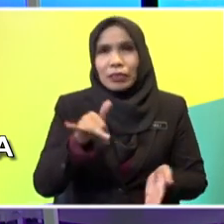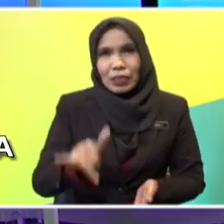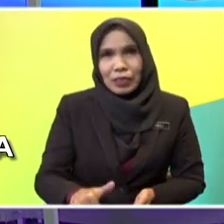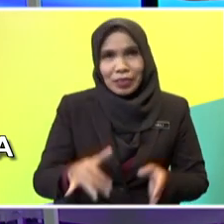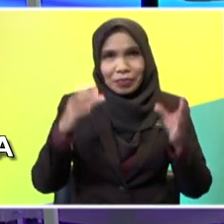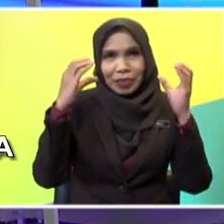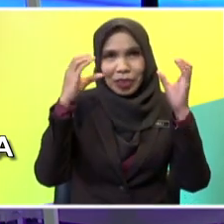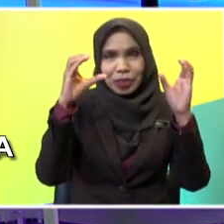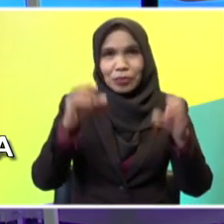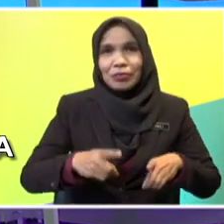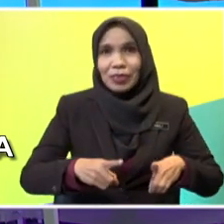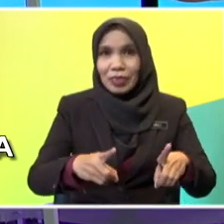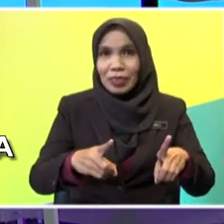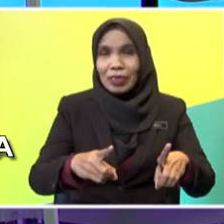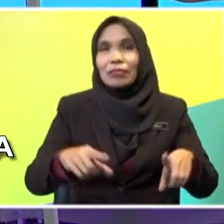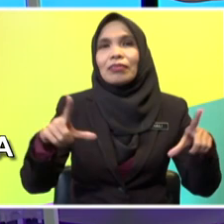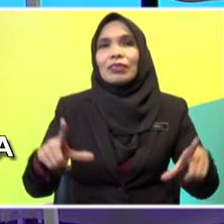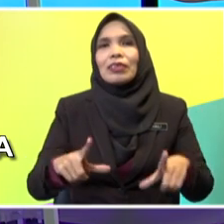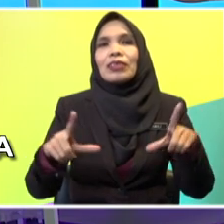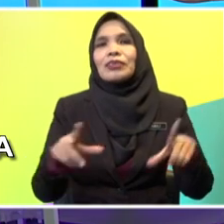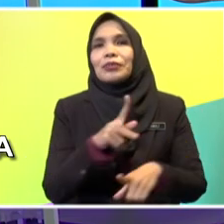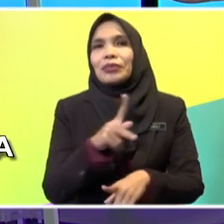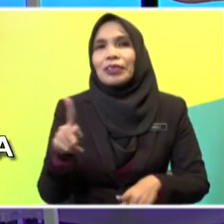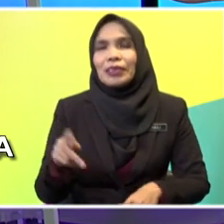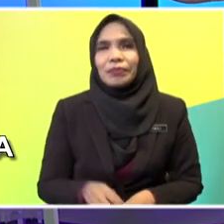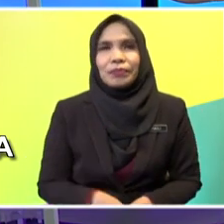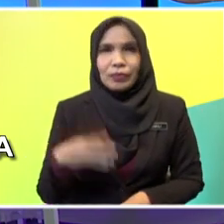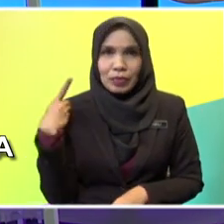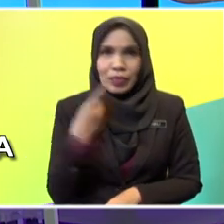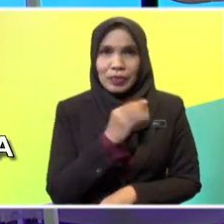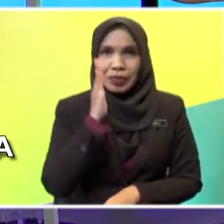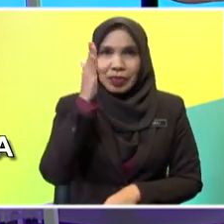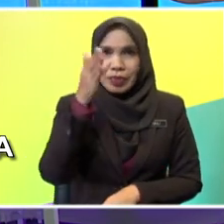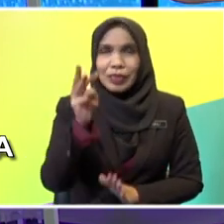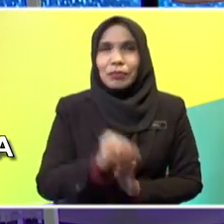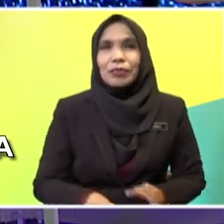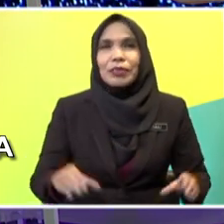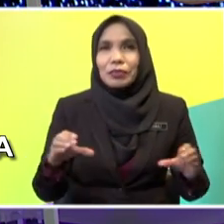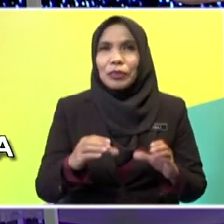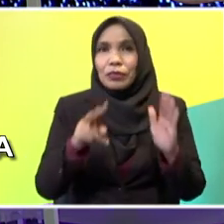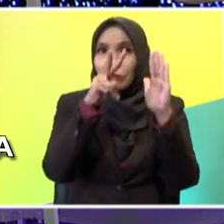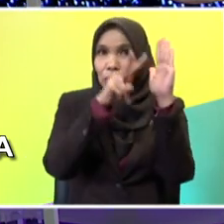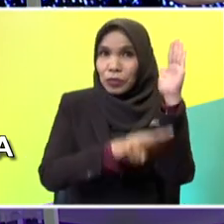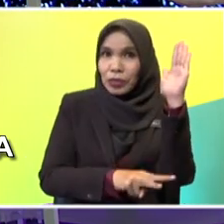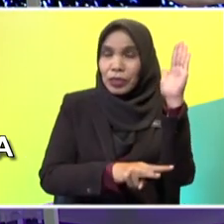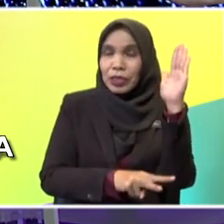ini? Kita akan membuat pola bahagian belakang. Okey, ini cikgu buat garisan asas